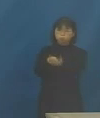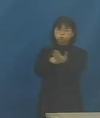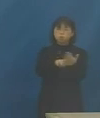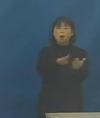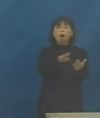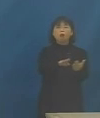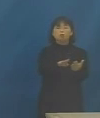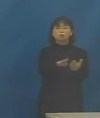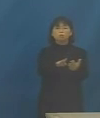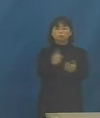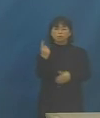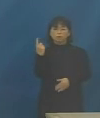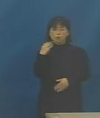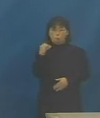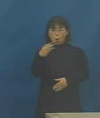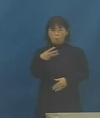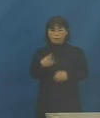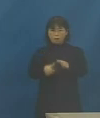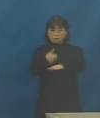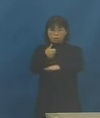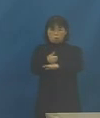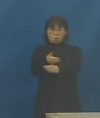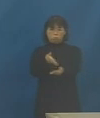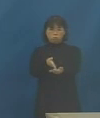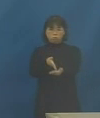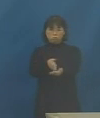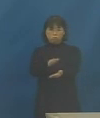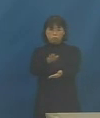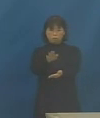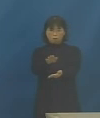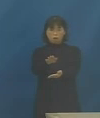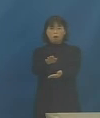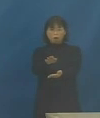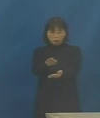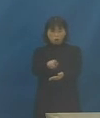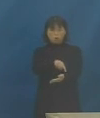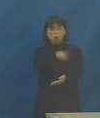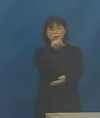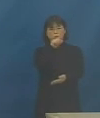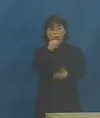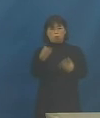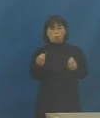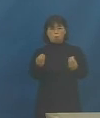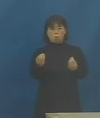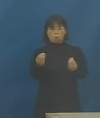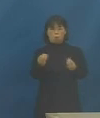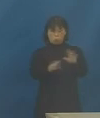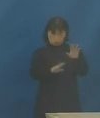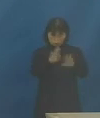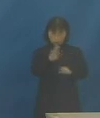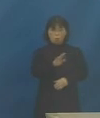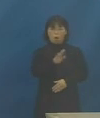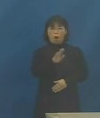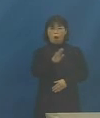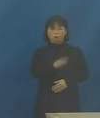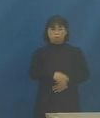が記者会見で言っておられましたでそれはあの本編も一緒でしてやはり同じような傾向があった